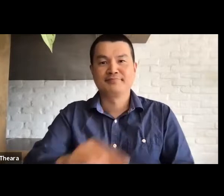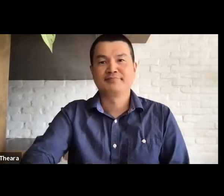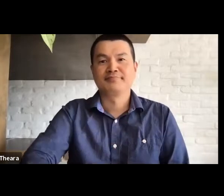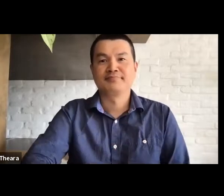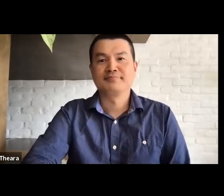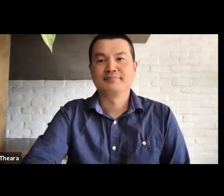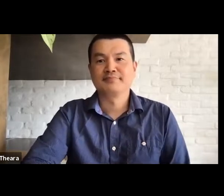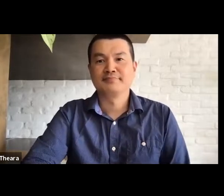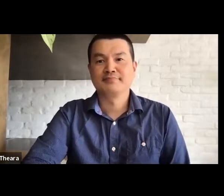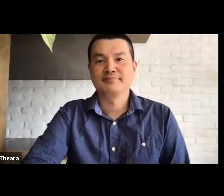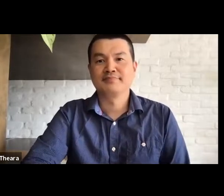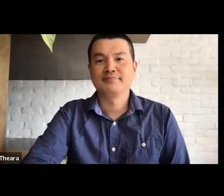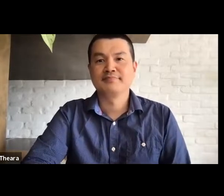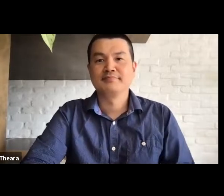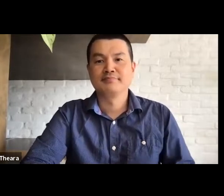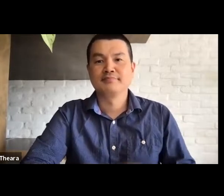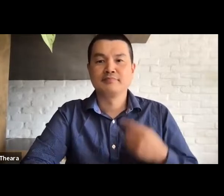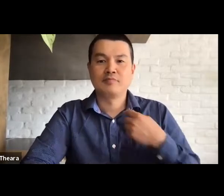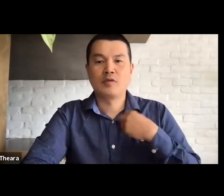Oui, j'en tiens compte.